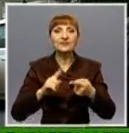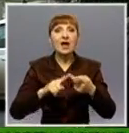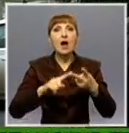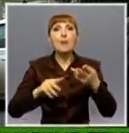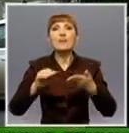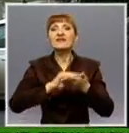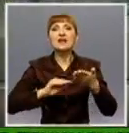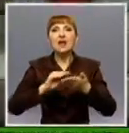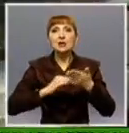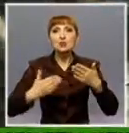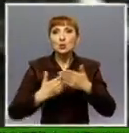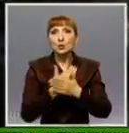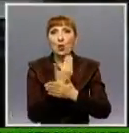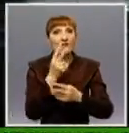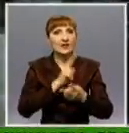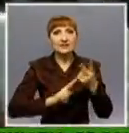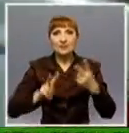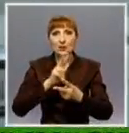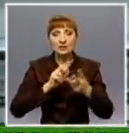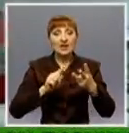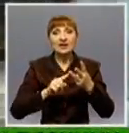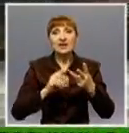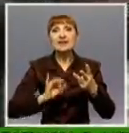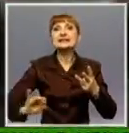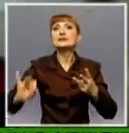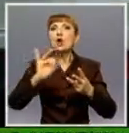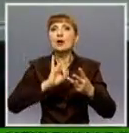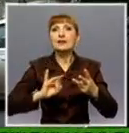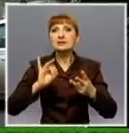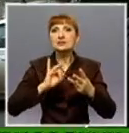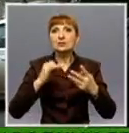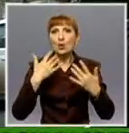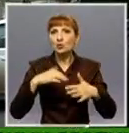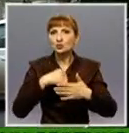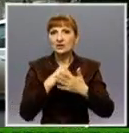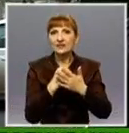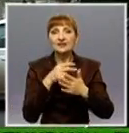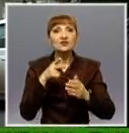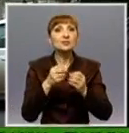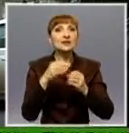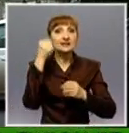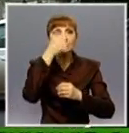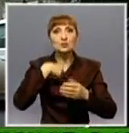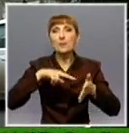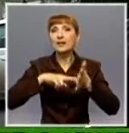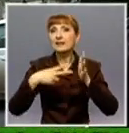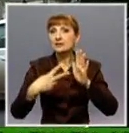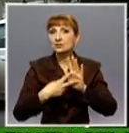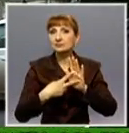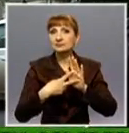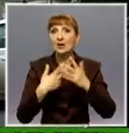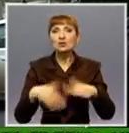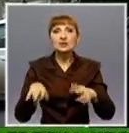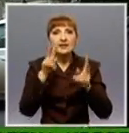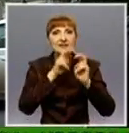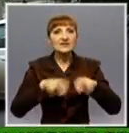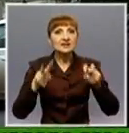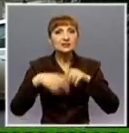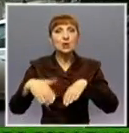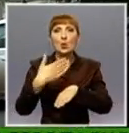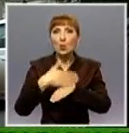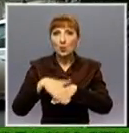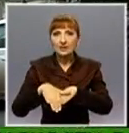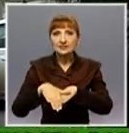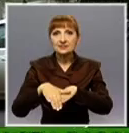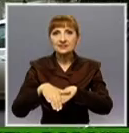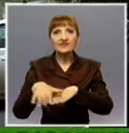повторяющимся улицам и в конце уже исторически устаревшим, получается. В 2015 году мы запланировали инвентаризацию улиц,